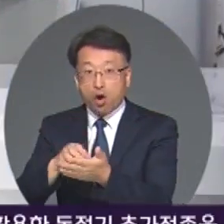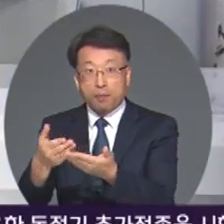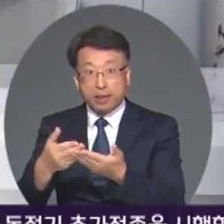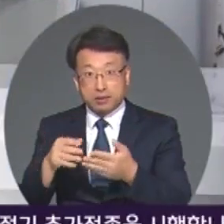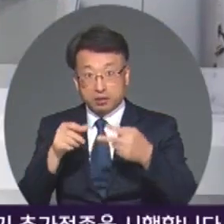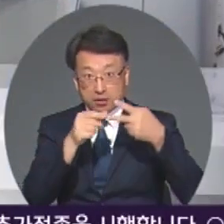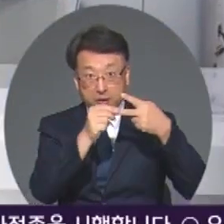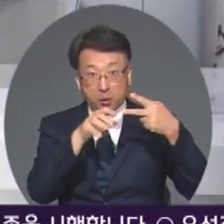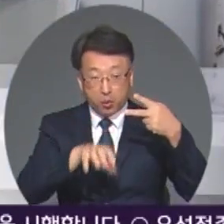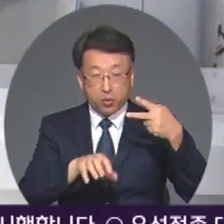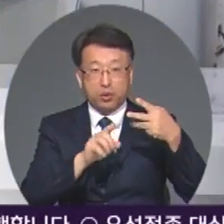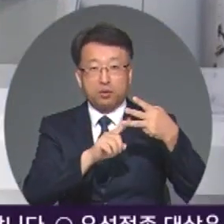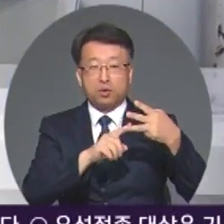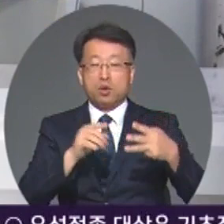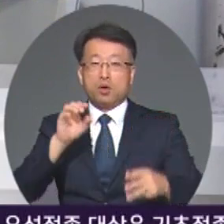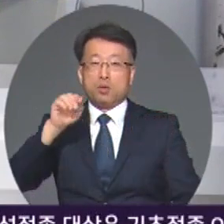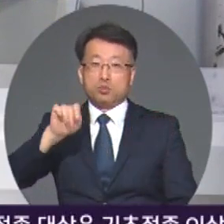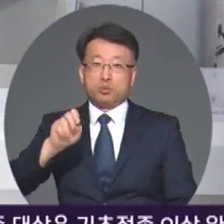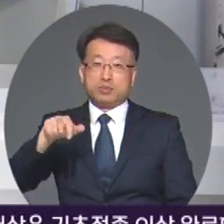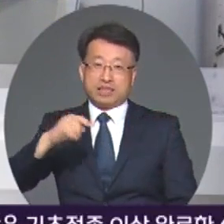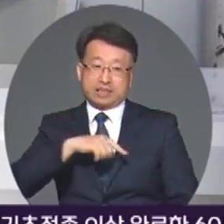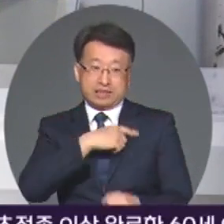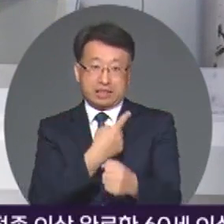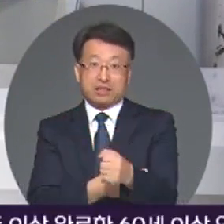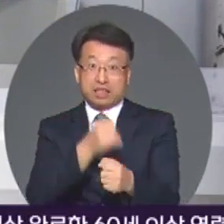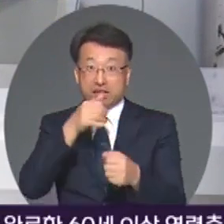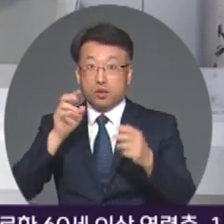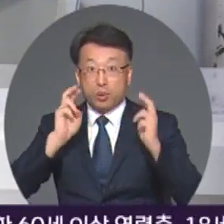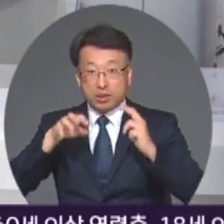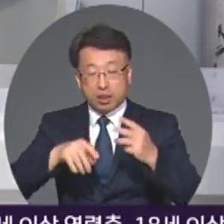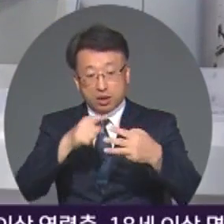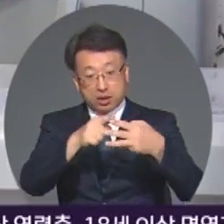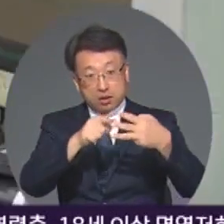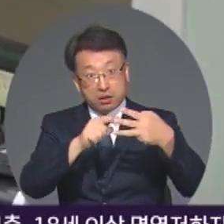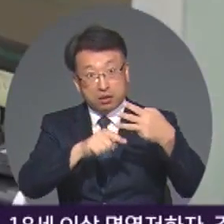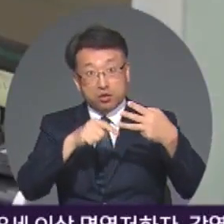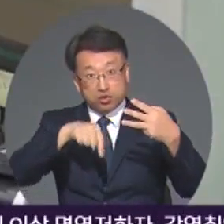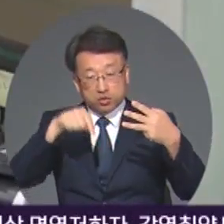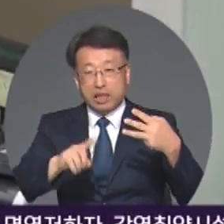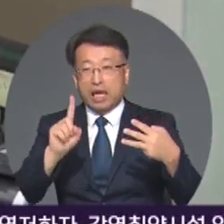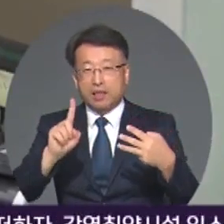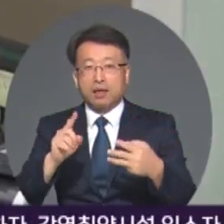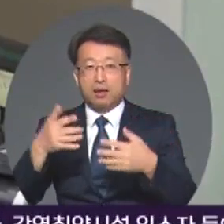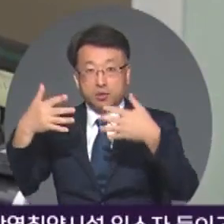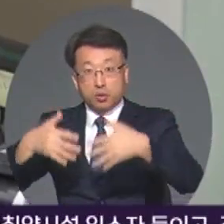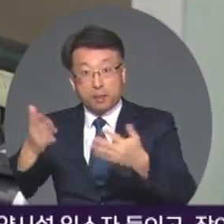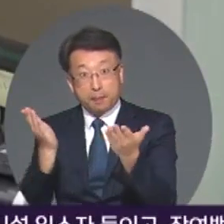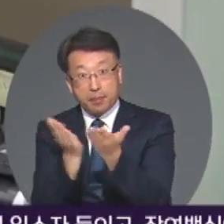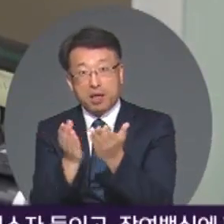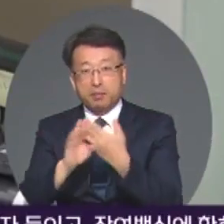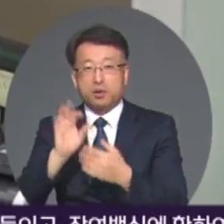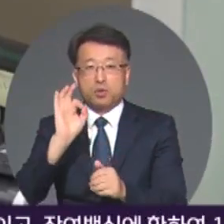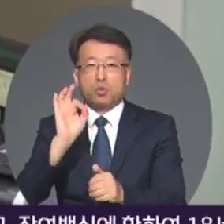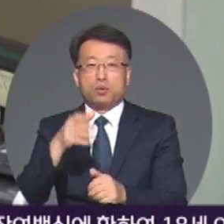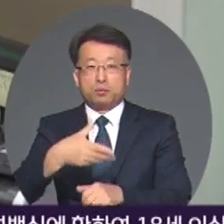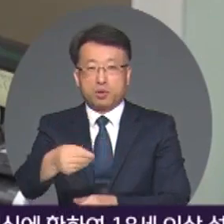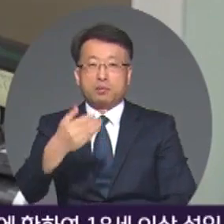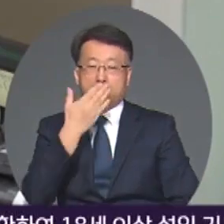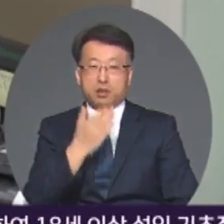등록기업, 원자력 품질보증 자격인증 기업 등의 조건 가운데 한 가지 이상을 충족한 기업입니다.